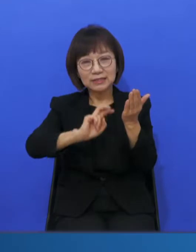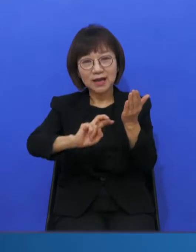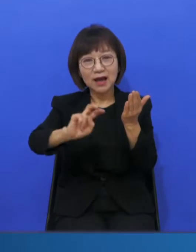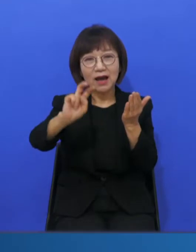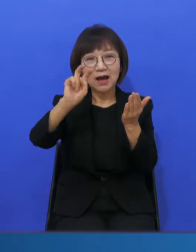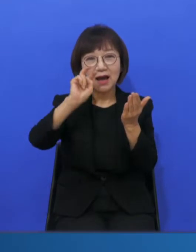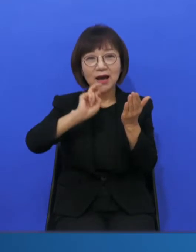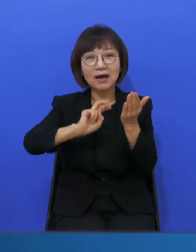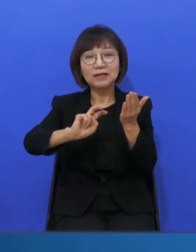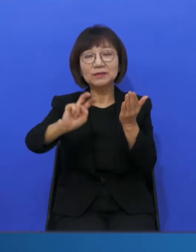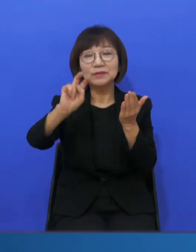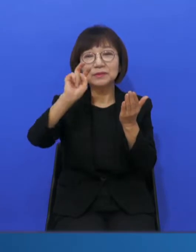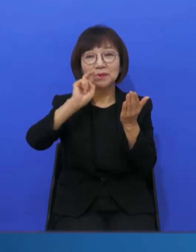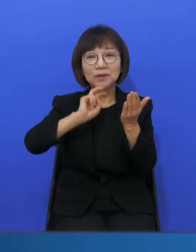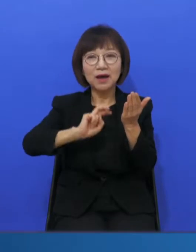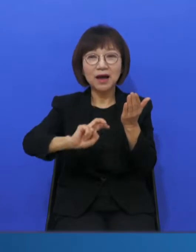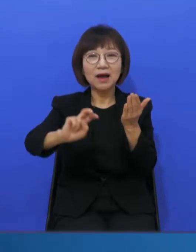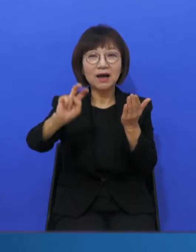주를